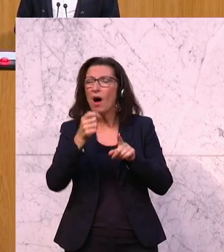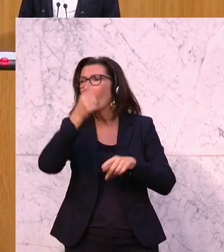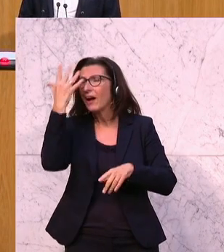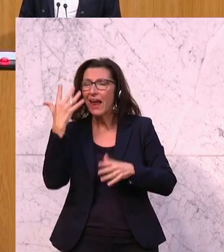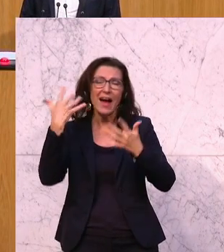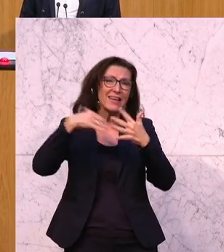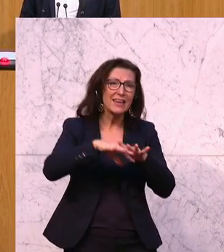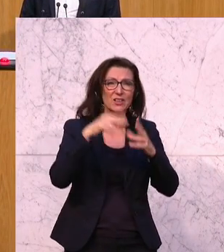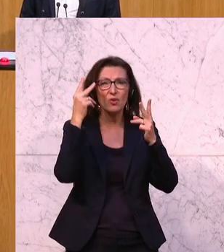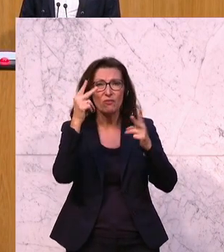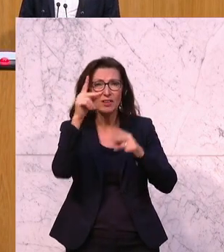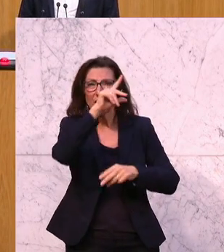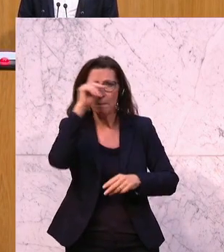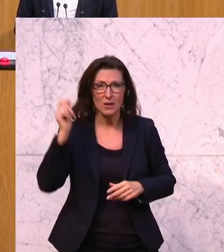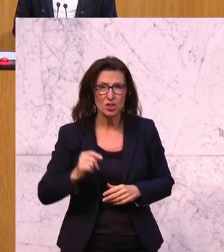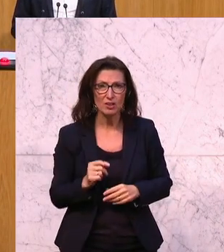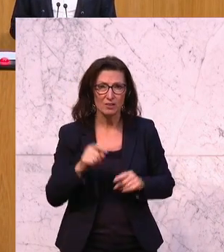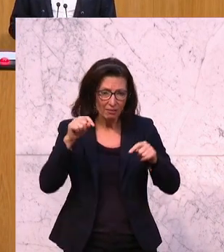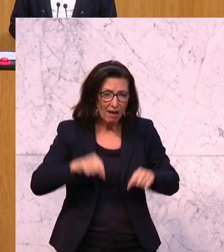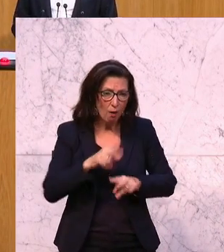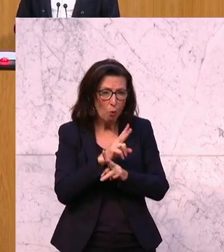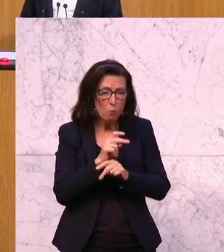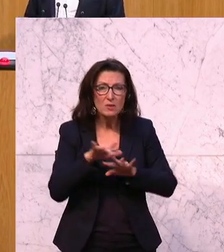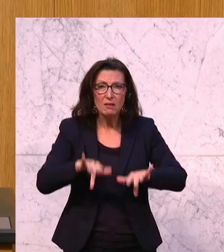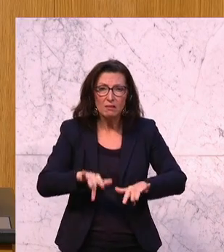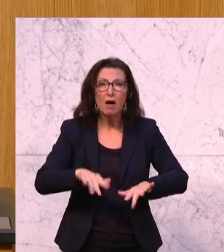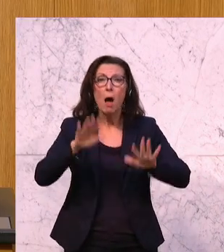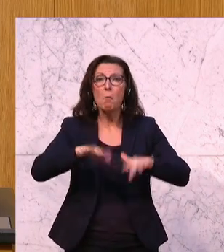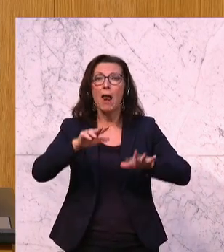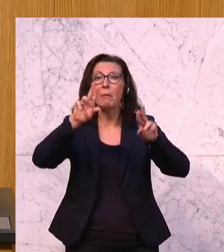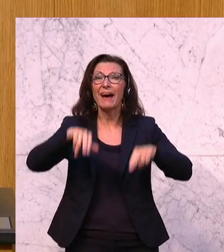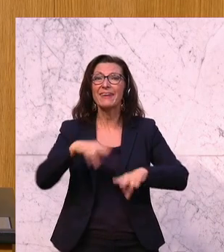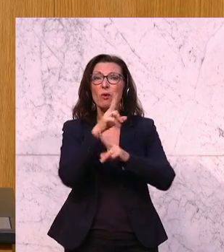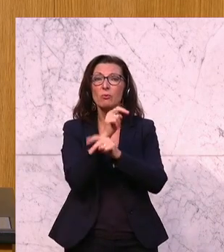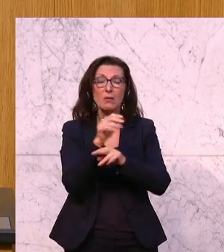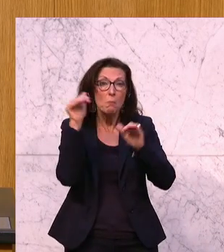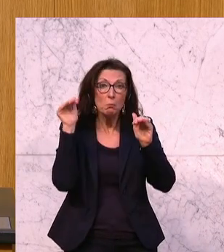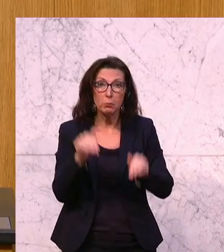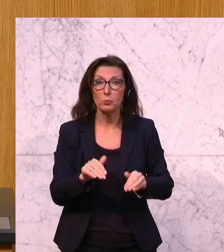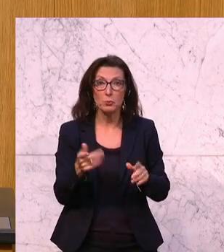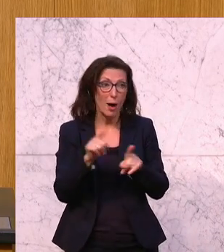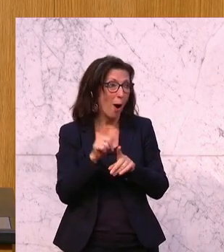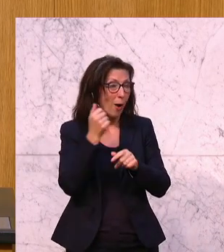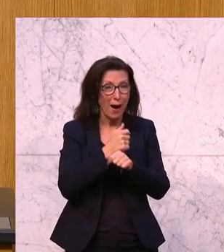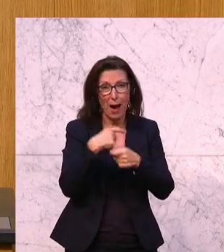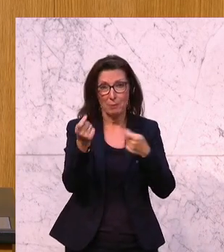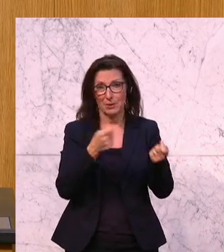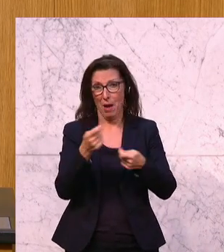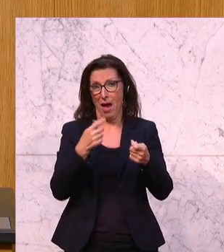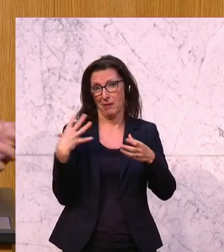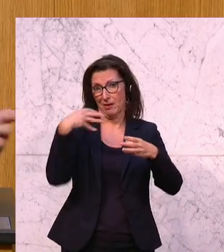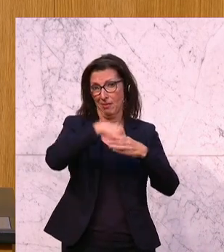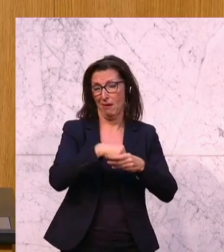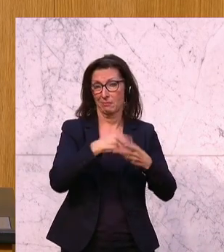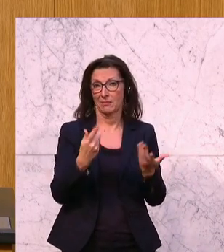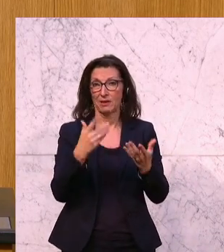Kollege Wurm. Menschen, die in Österreich sind, Menschen, die ein Bleiberecht in Österreich haben, müssen natürlich auch in den Arbeitsmarkt integriert werden, weil